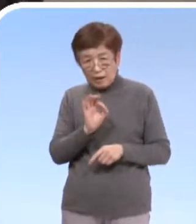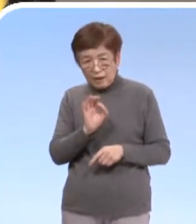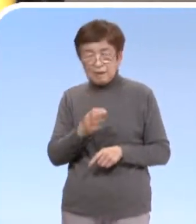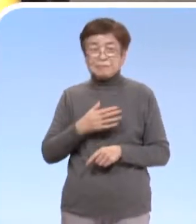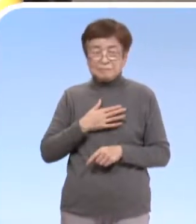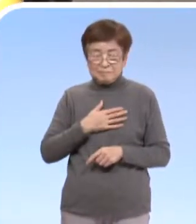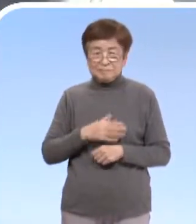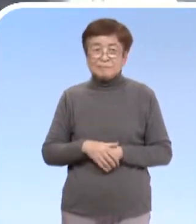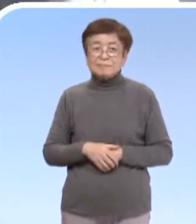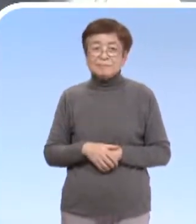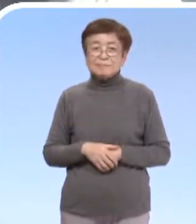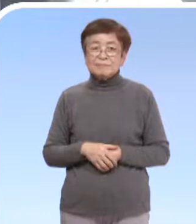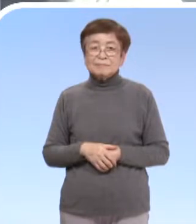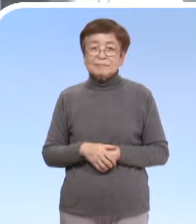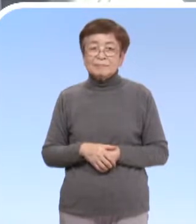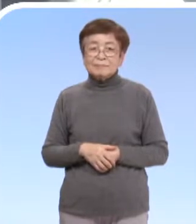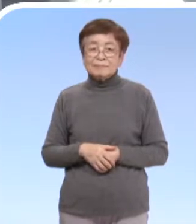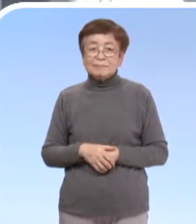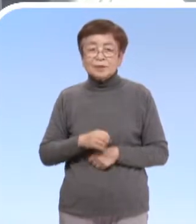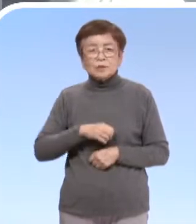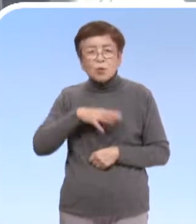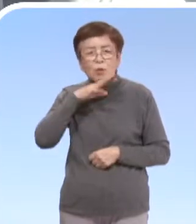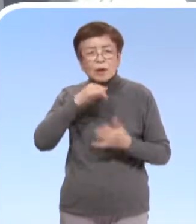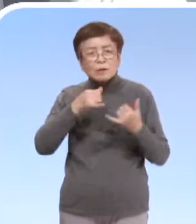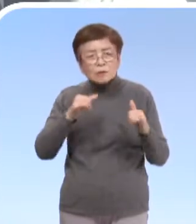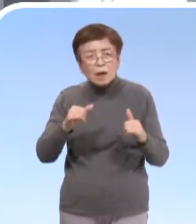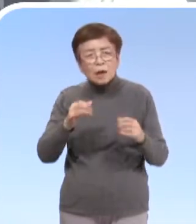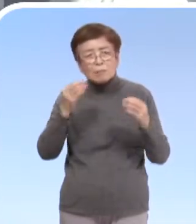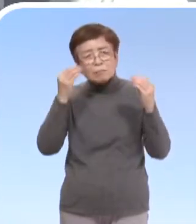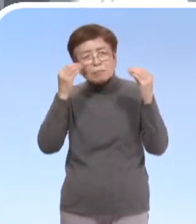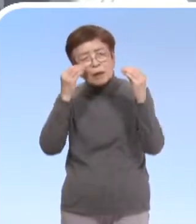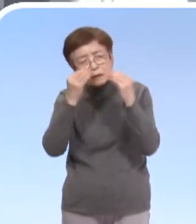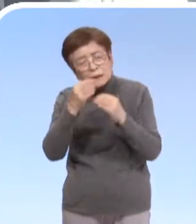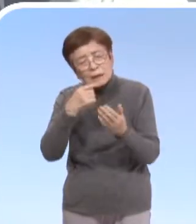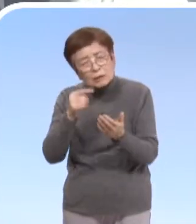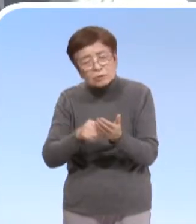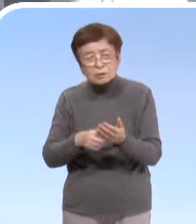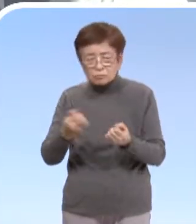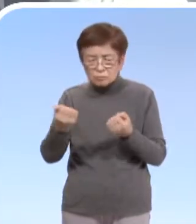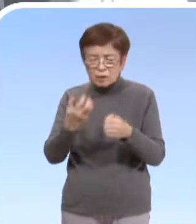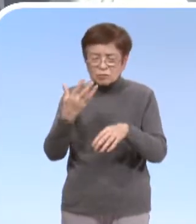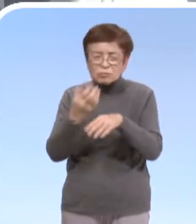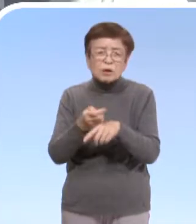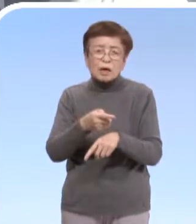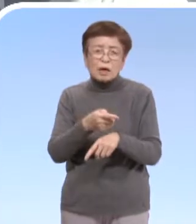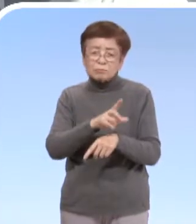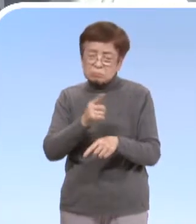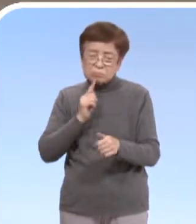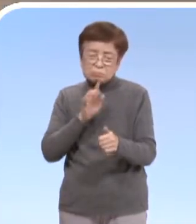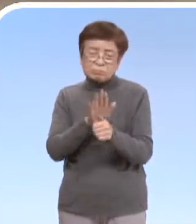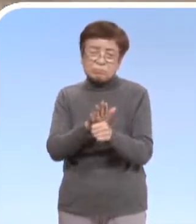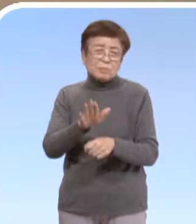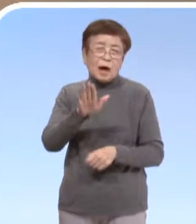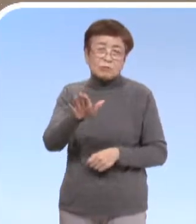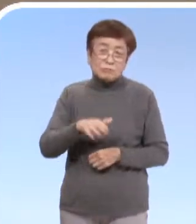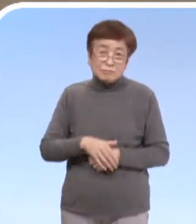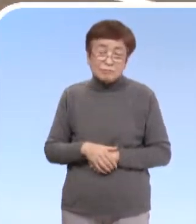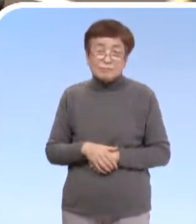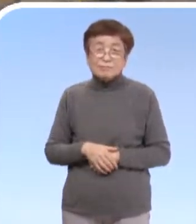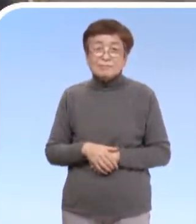右に行きますよ。 高齢者が陥りがちな運転の癖などのアドバイスを行います。